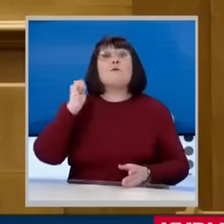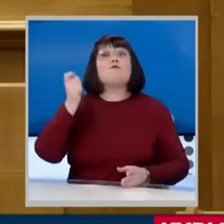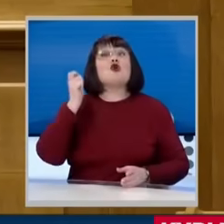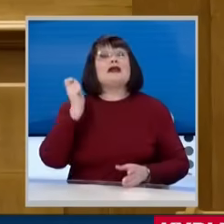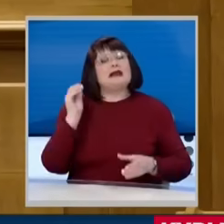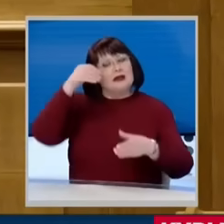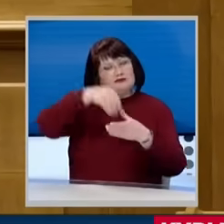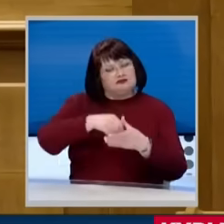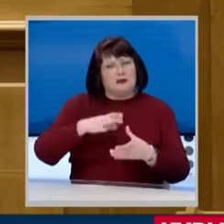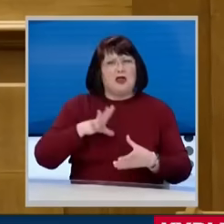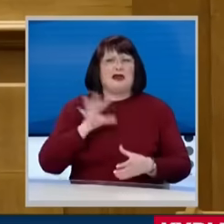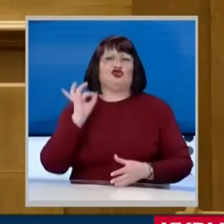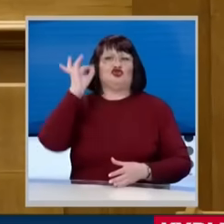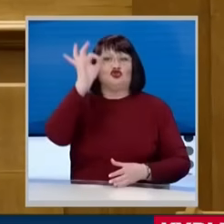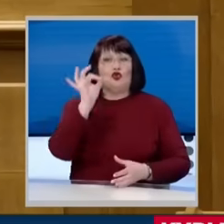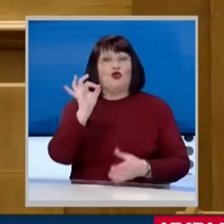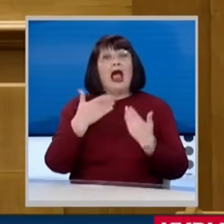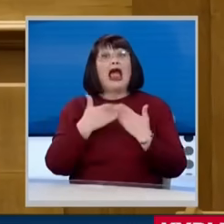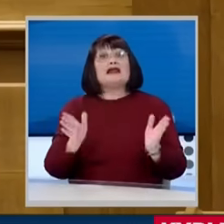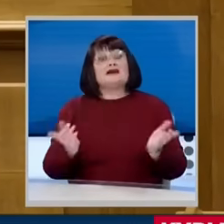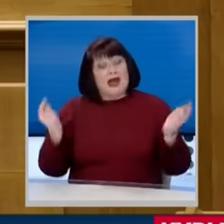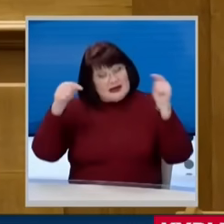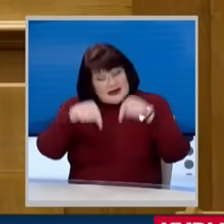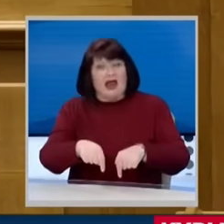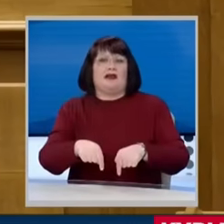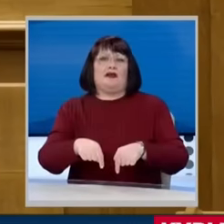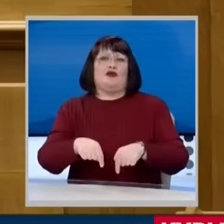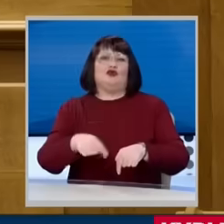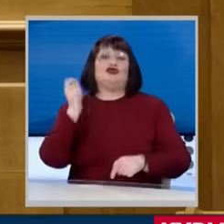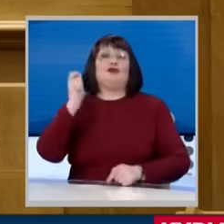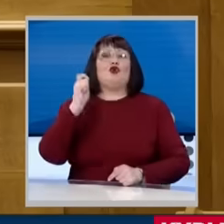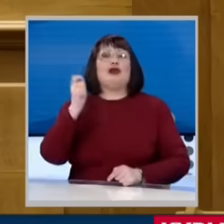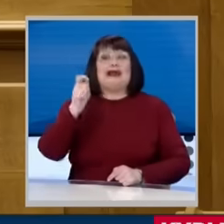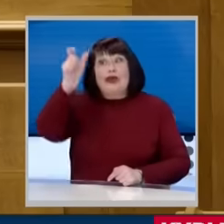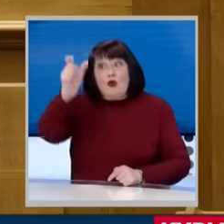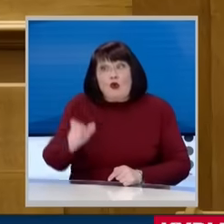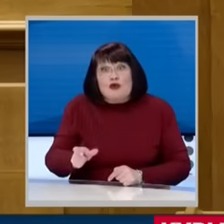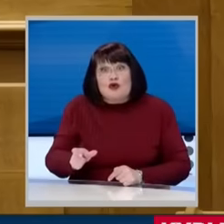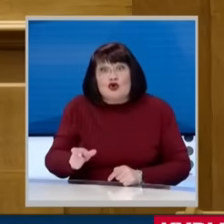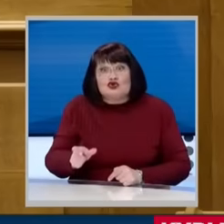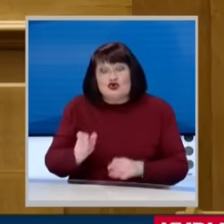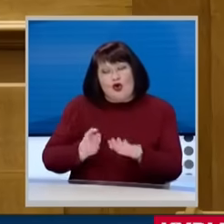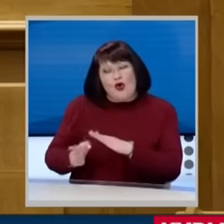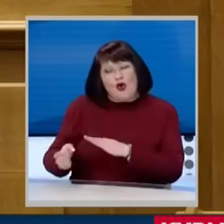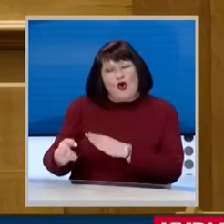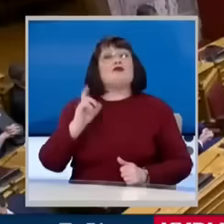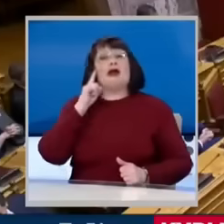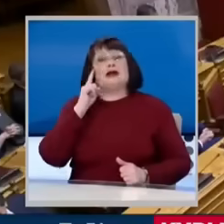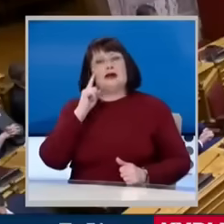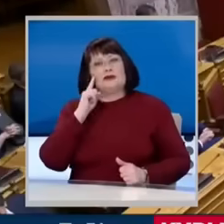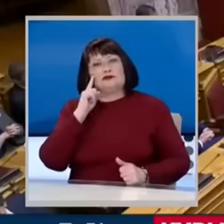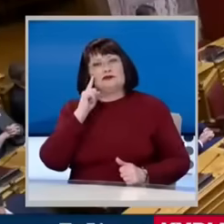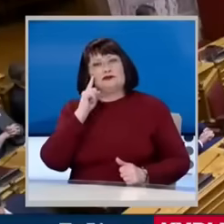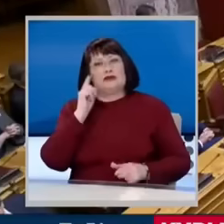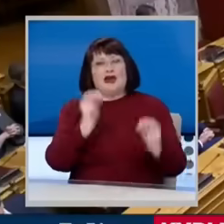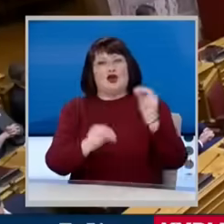βλέψεις, ας εμφανιστεί ανοιχτά στην πολιτική αρένα. Ο ίδιος όμως, όχι μέσω πληροξουσίων.